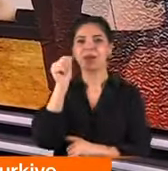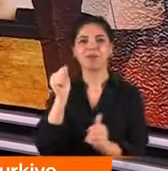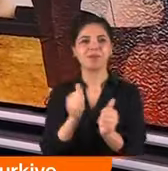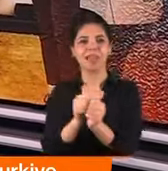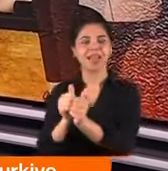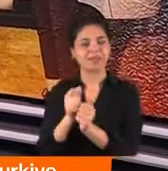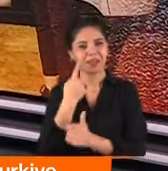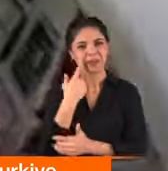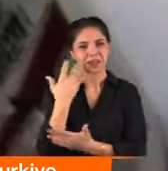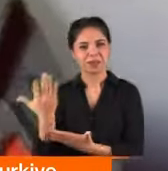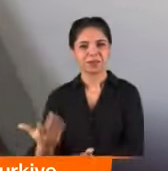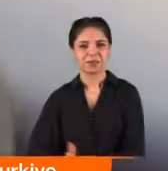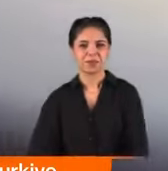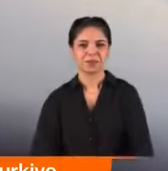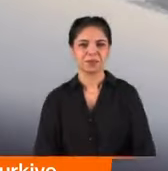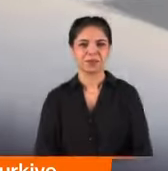ettik.